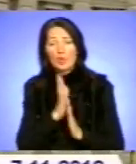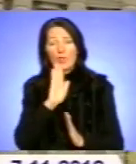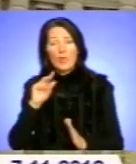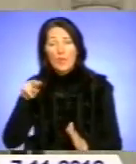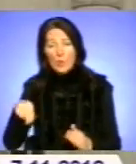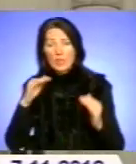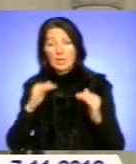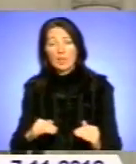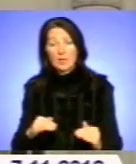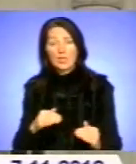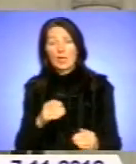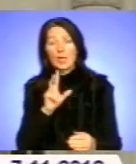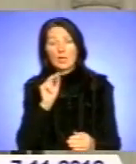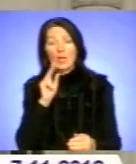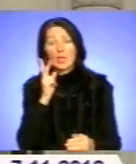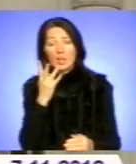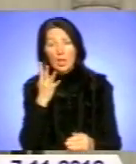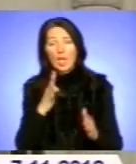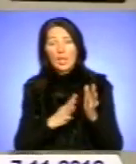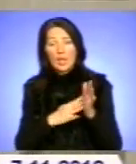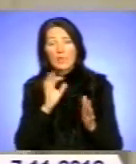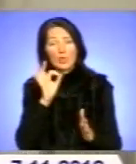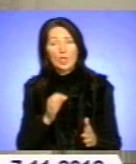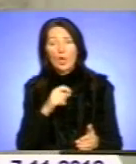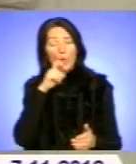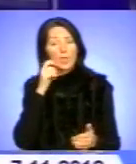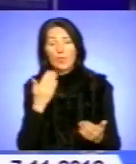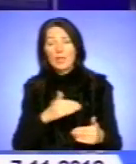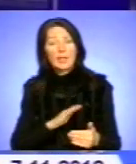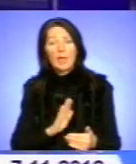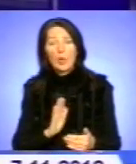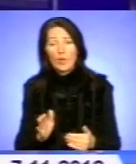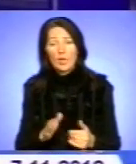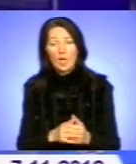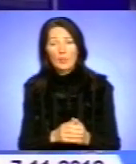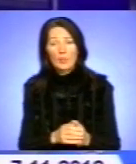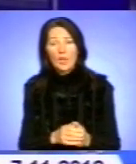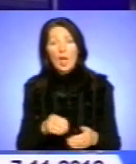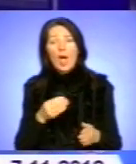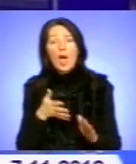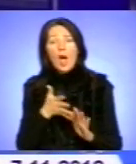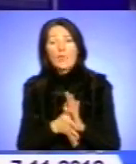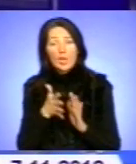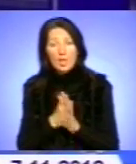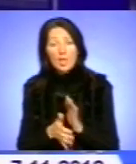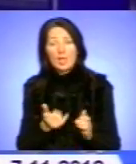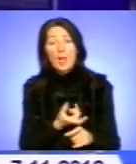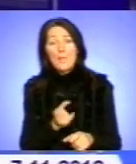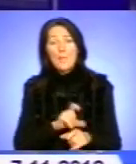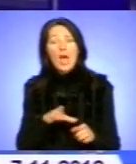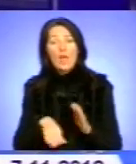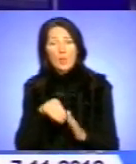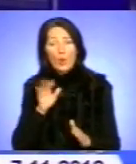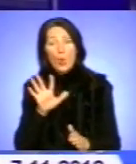орієнтовні цифри в 3,9% Україна вже не вийде. Видатки на перевибори у 5